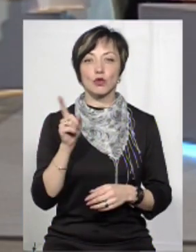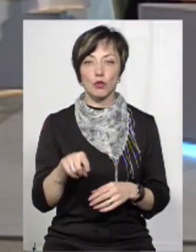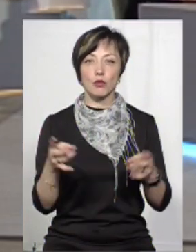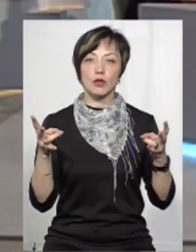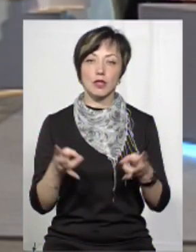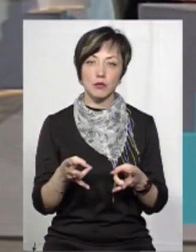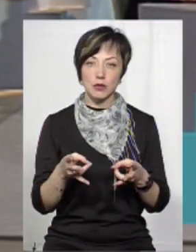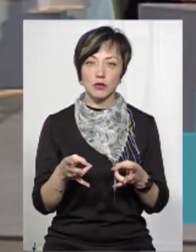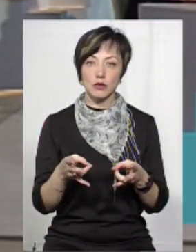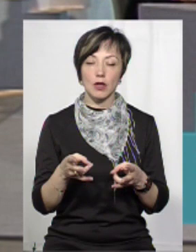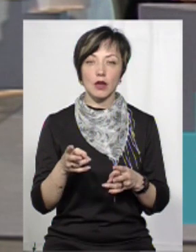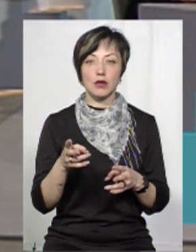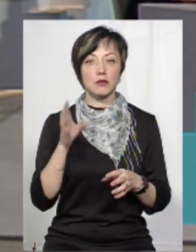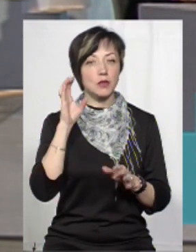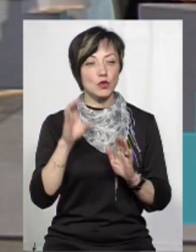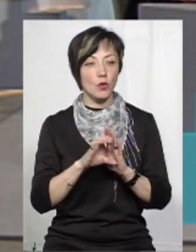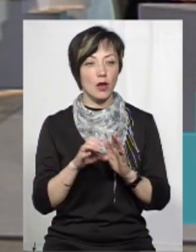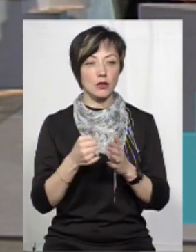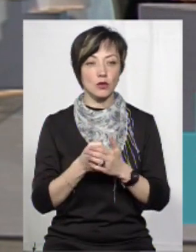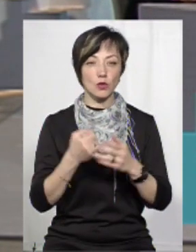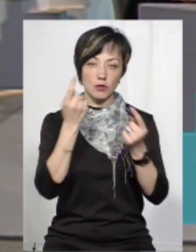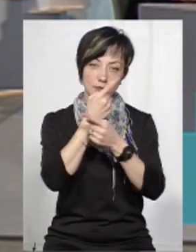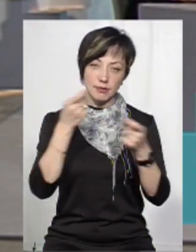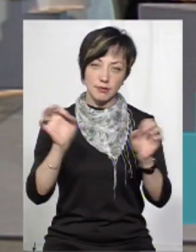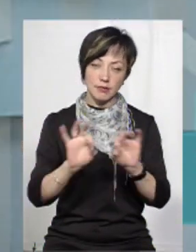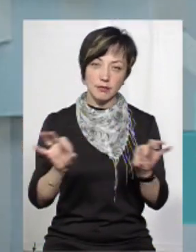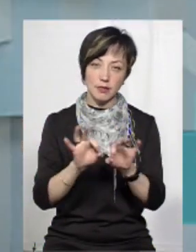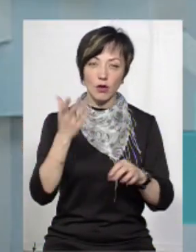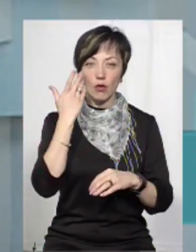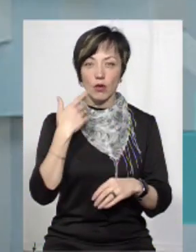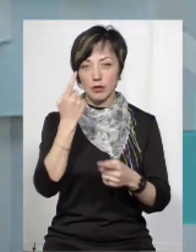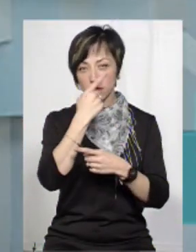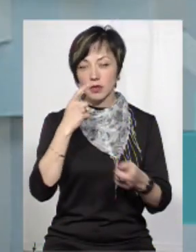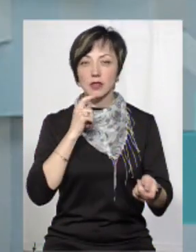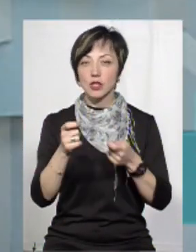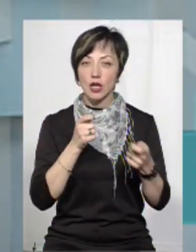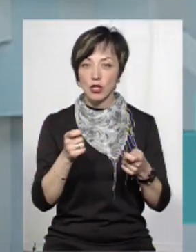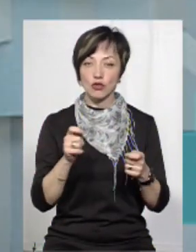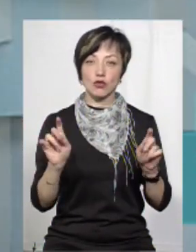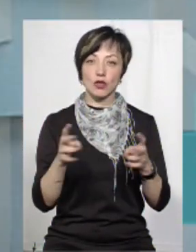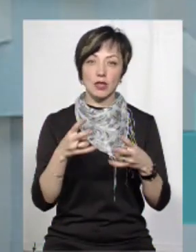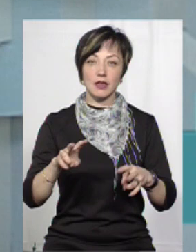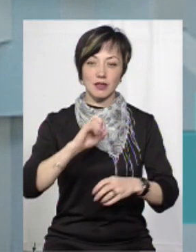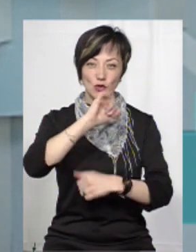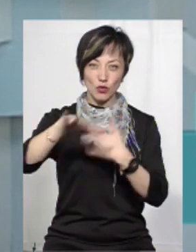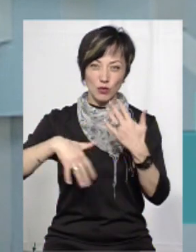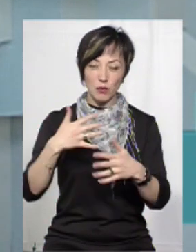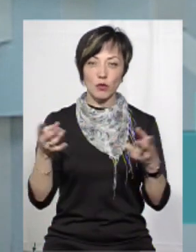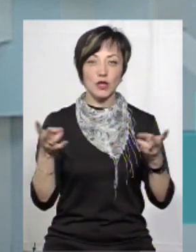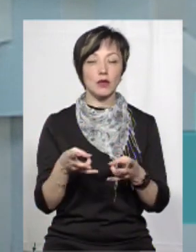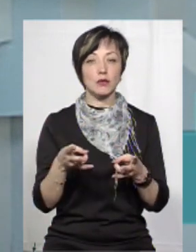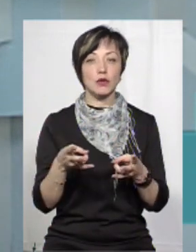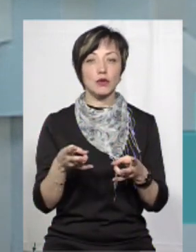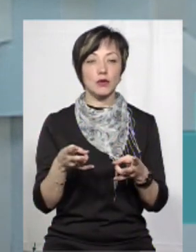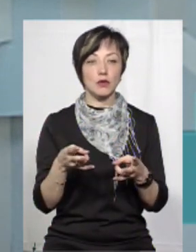тому потрібно прислухатися до засобів масової інформації. Коли лунають застереження, особливо штормові,